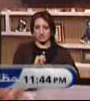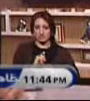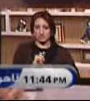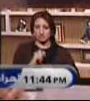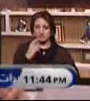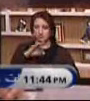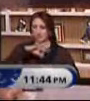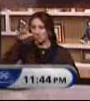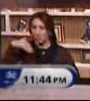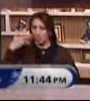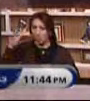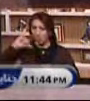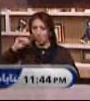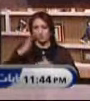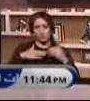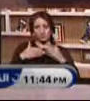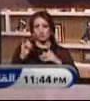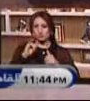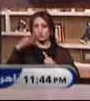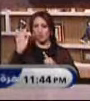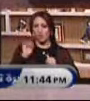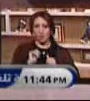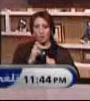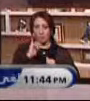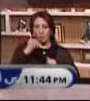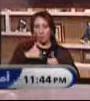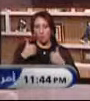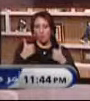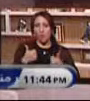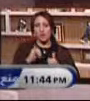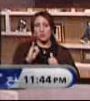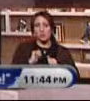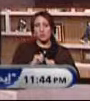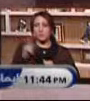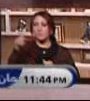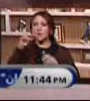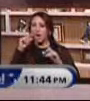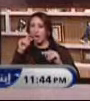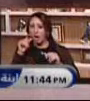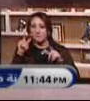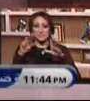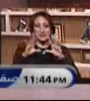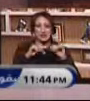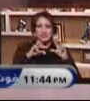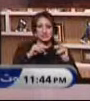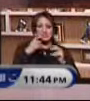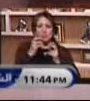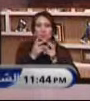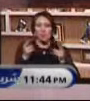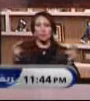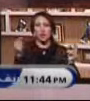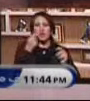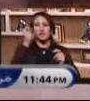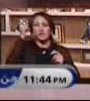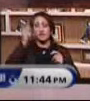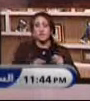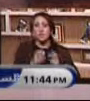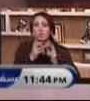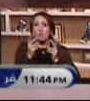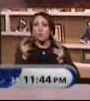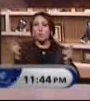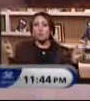تنتظر. فالناس معادن، الناس معادن، ده من ذهب، ده من رمل، ده من طين، التاني ايه؟ من حجر جيري،